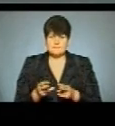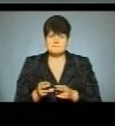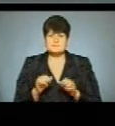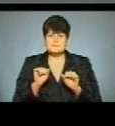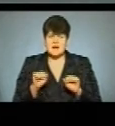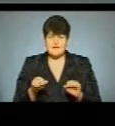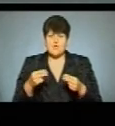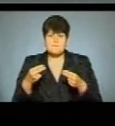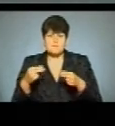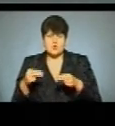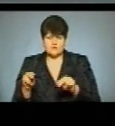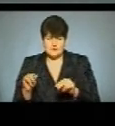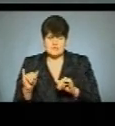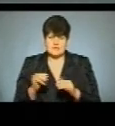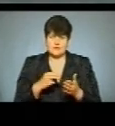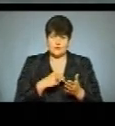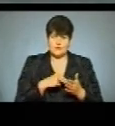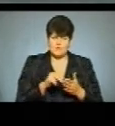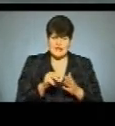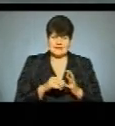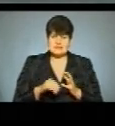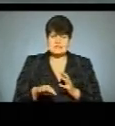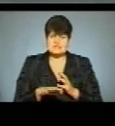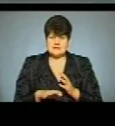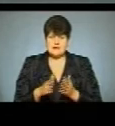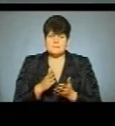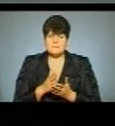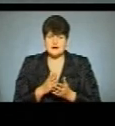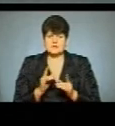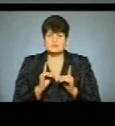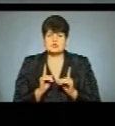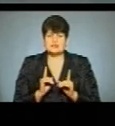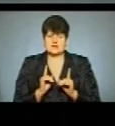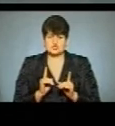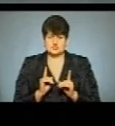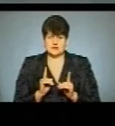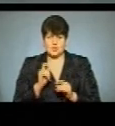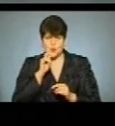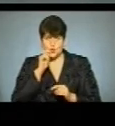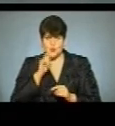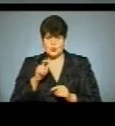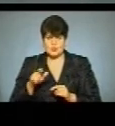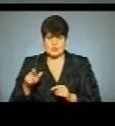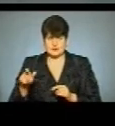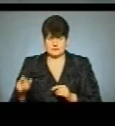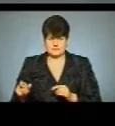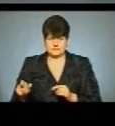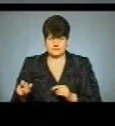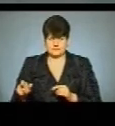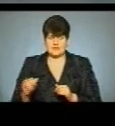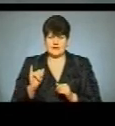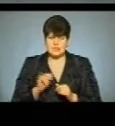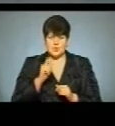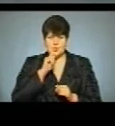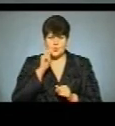продавати і купувати землю матимуть лише українські громадяни та